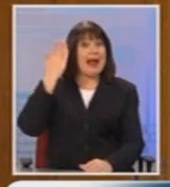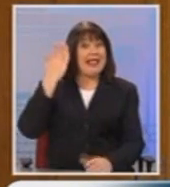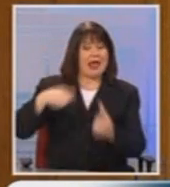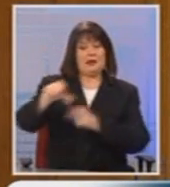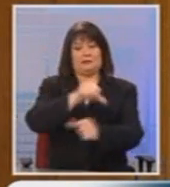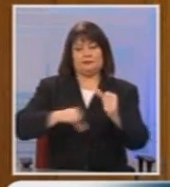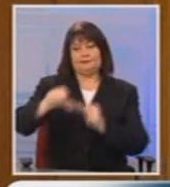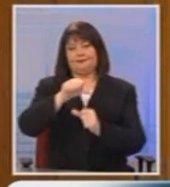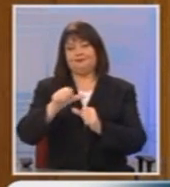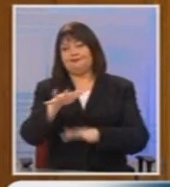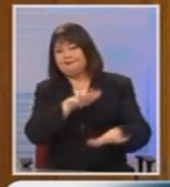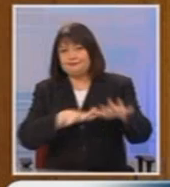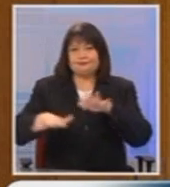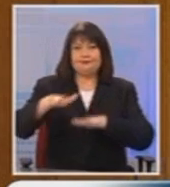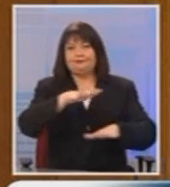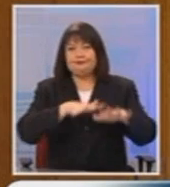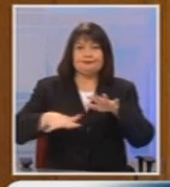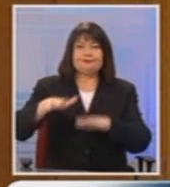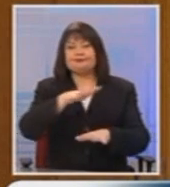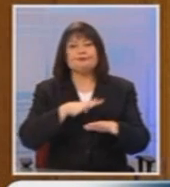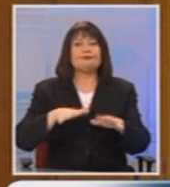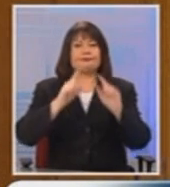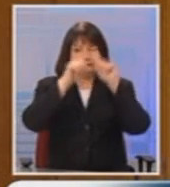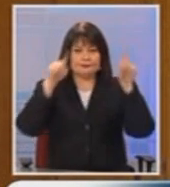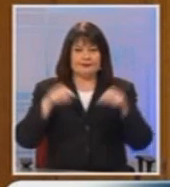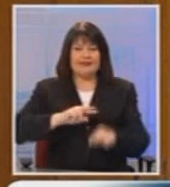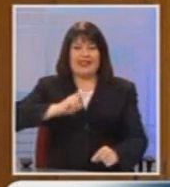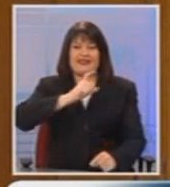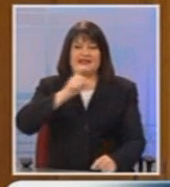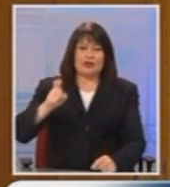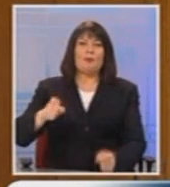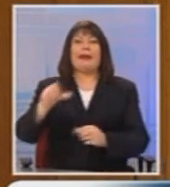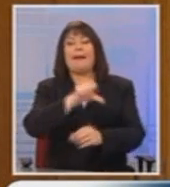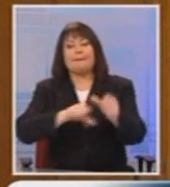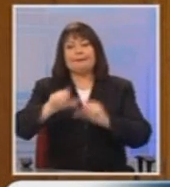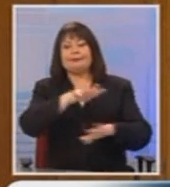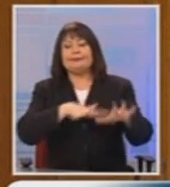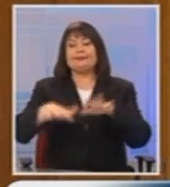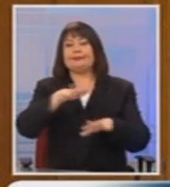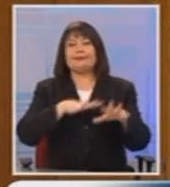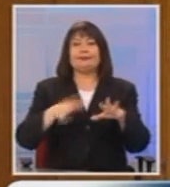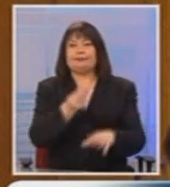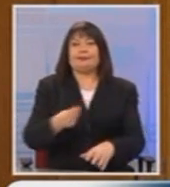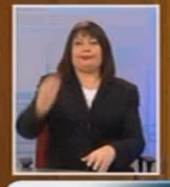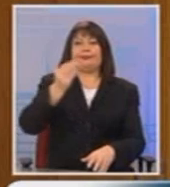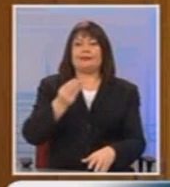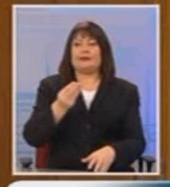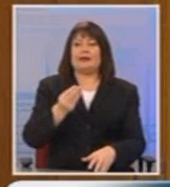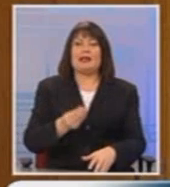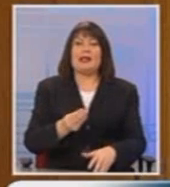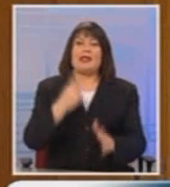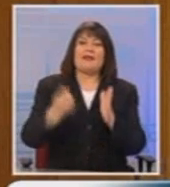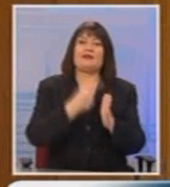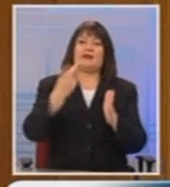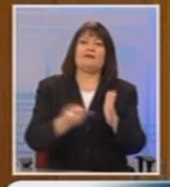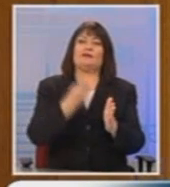τα τρομπάρει, τα κάνει 16.5.21 με αέρα κοπανιστό, τα ξανατρομπάρει, τα κάνει 60, δεύτερο τρομπάρισμα, τρίτο τρομπάρισμα,